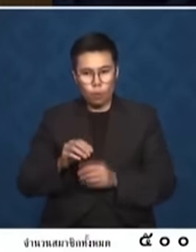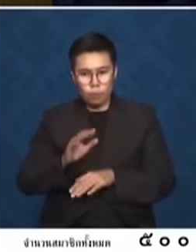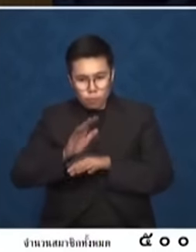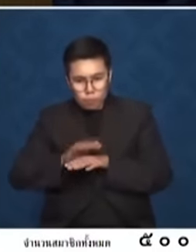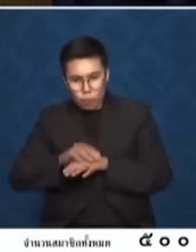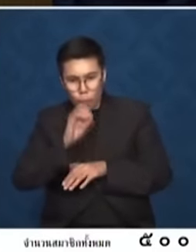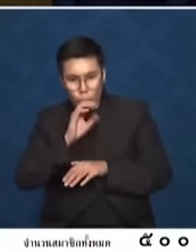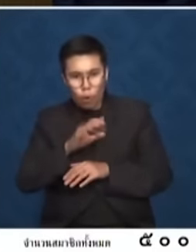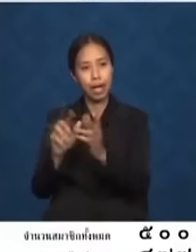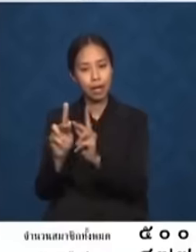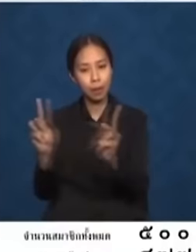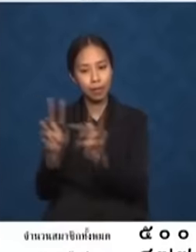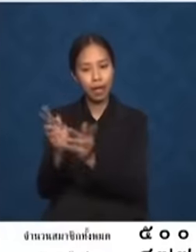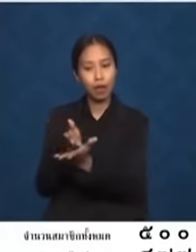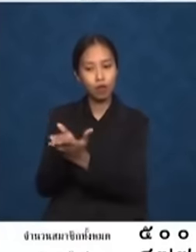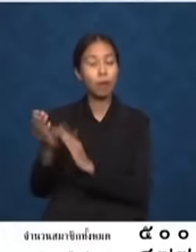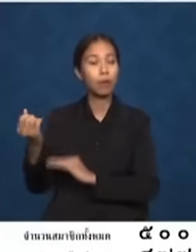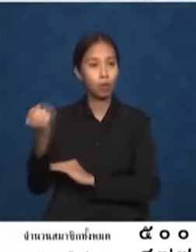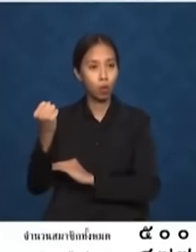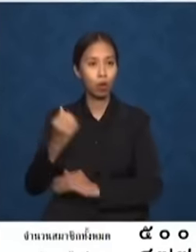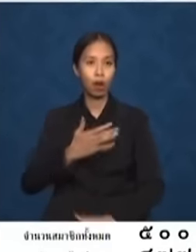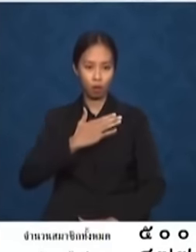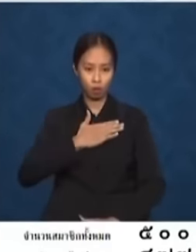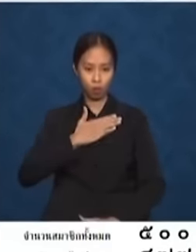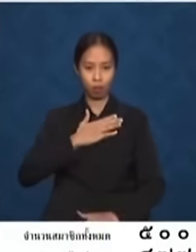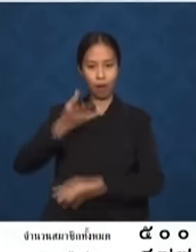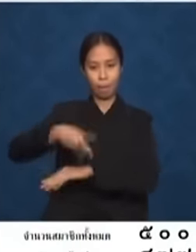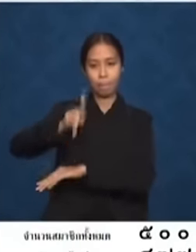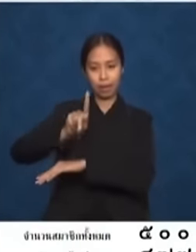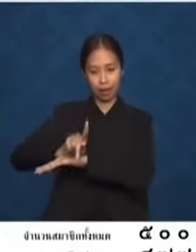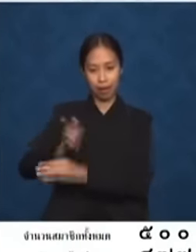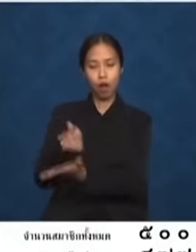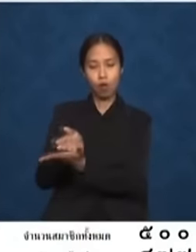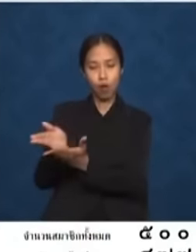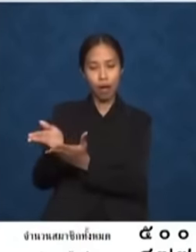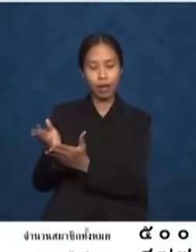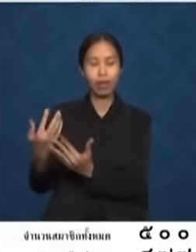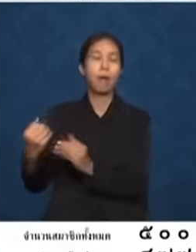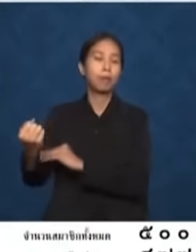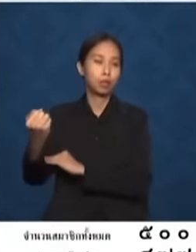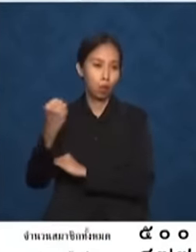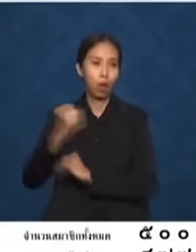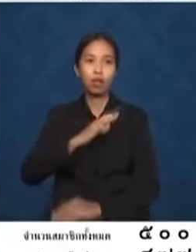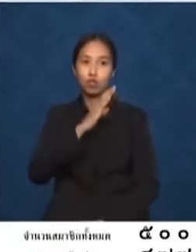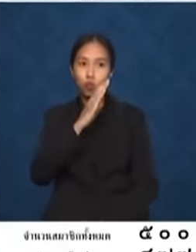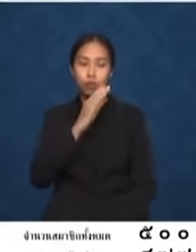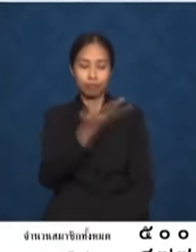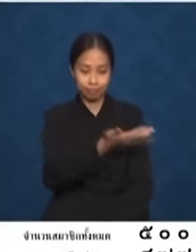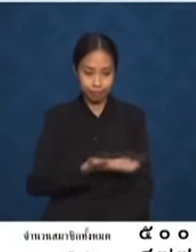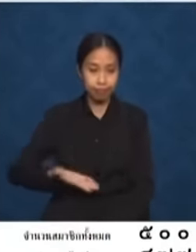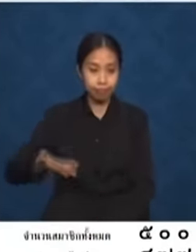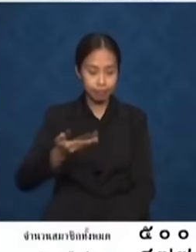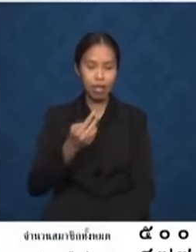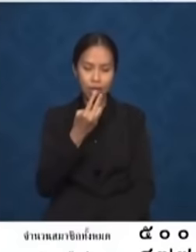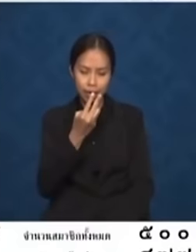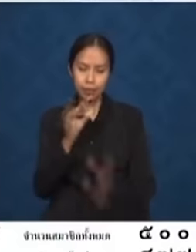เป็นขบวนการ ผมในฐานะที่เป็นประธานของกรรมธิการความมั่นคงนะครับผมคิดว่าในเมื่อถ้าที่ประชุมแห่งนี้ให้ความส